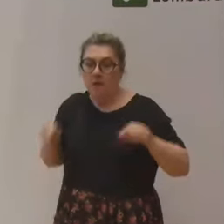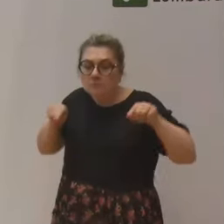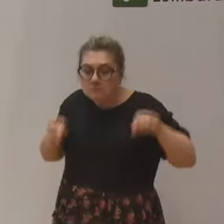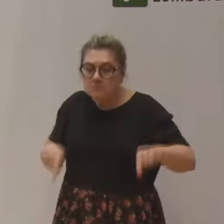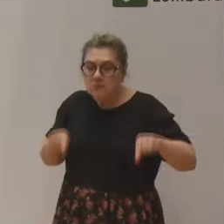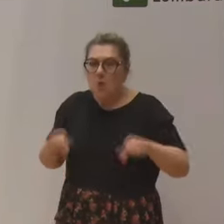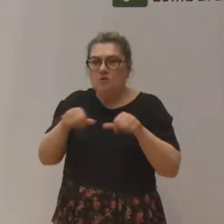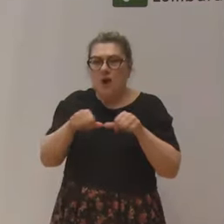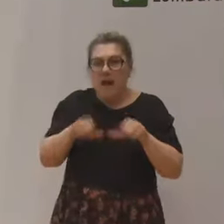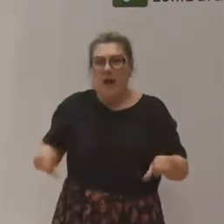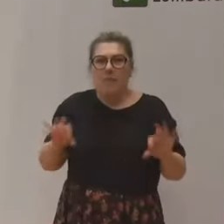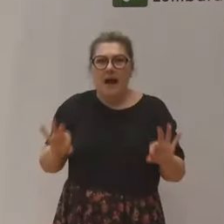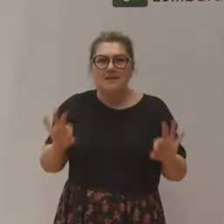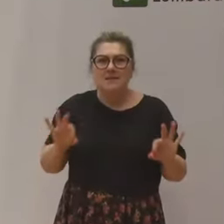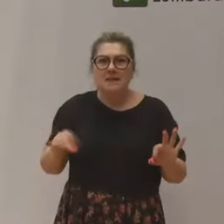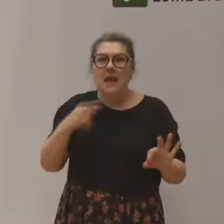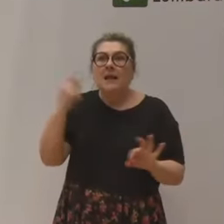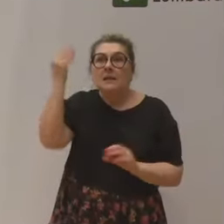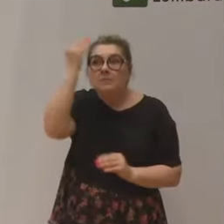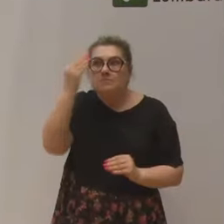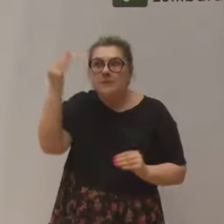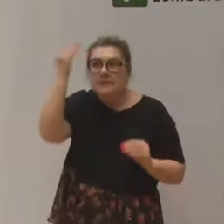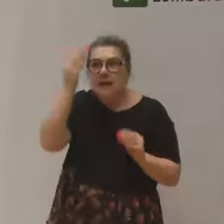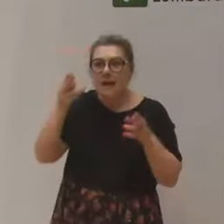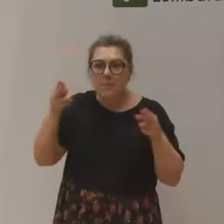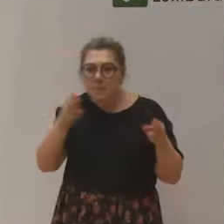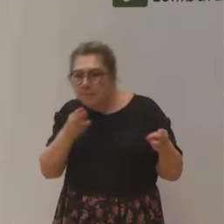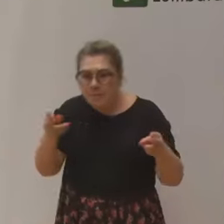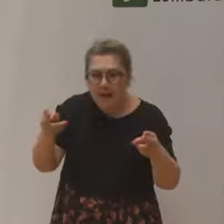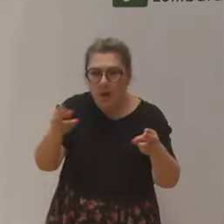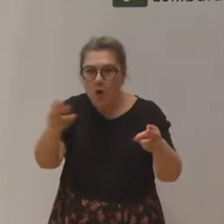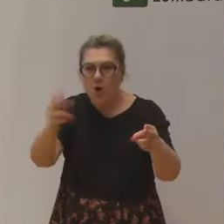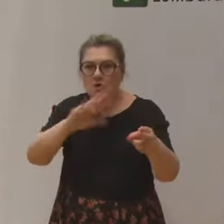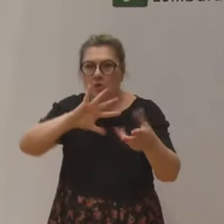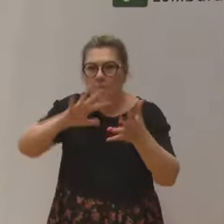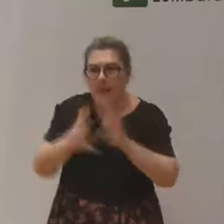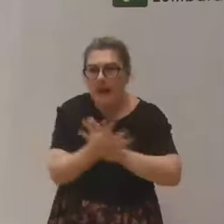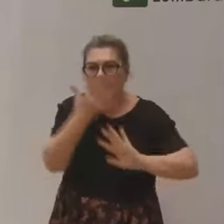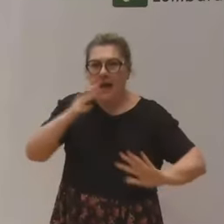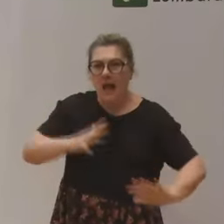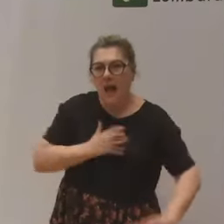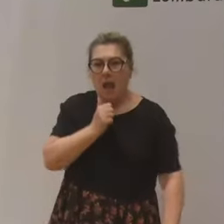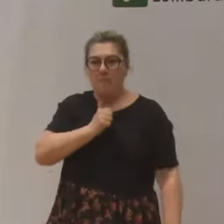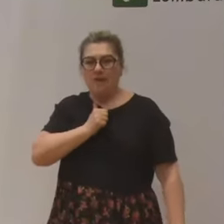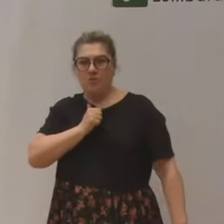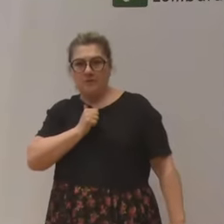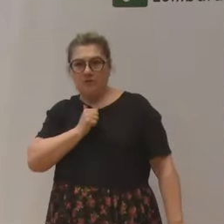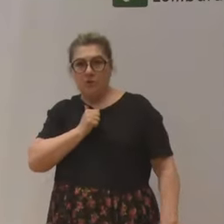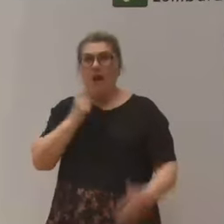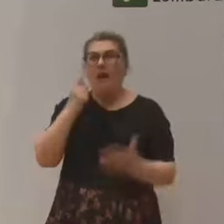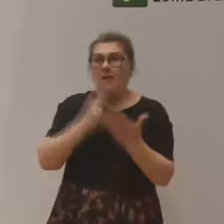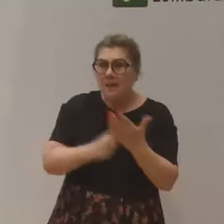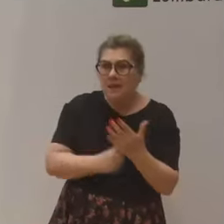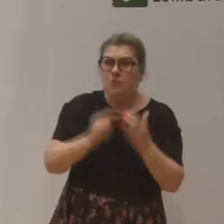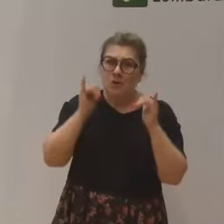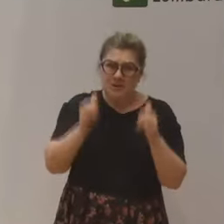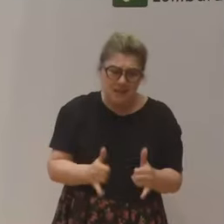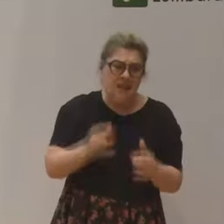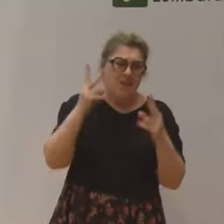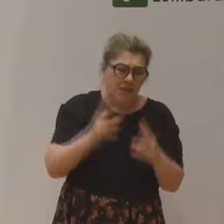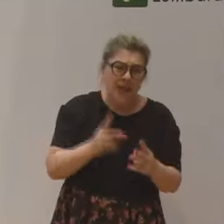alla base del concepire un percorso di emancipazione. È vero che è un diritto, è tutto vero quello che